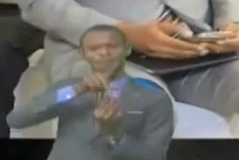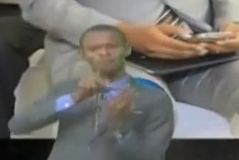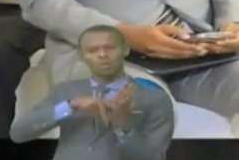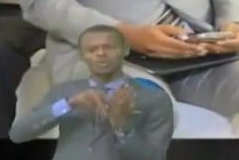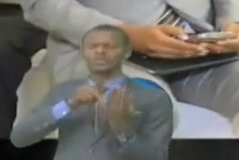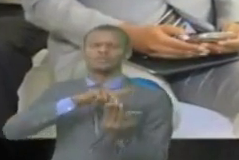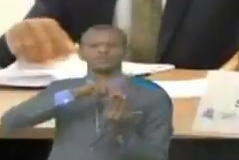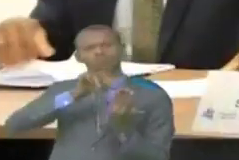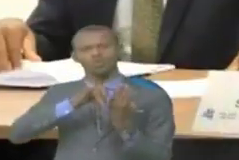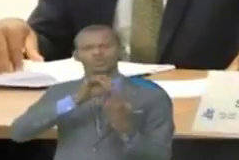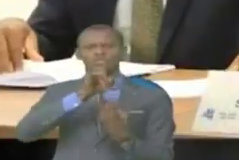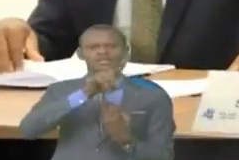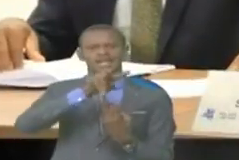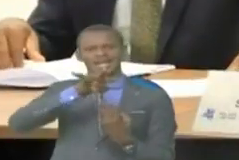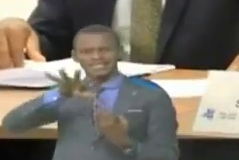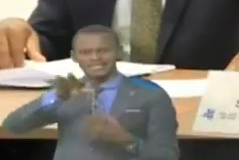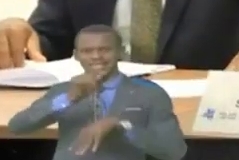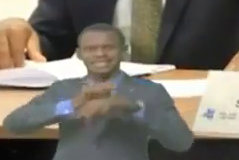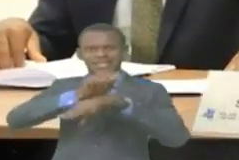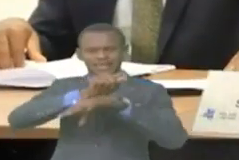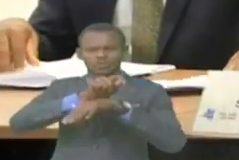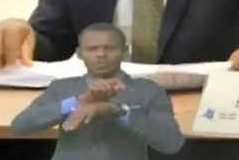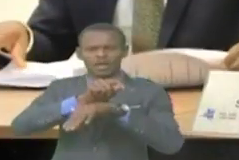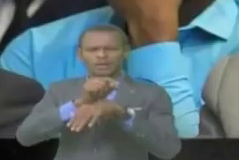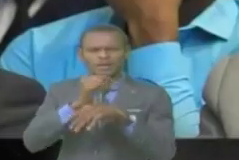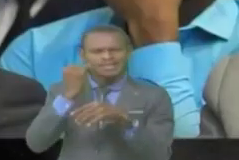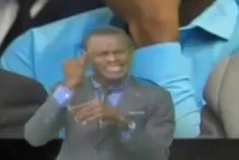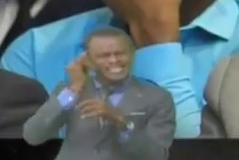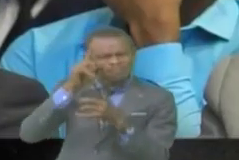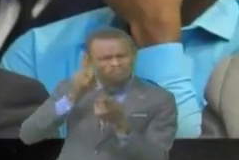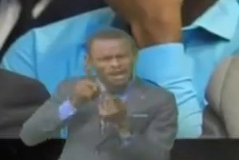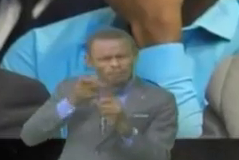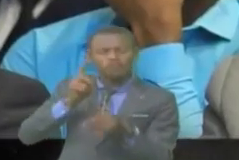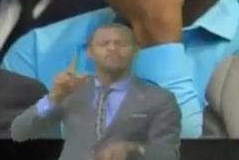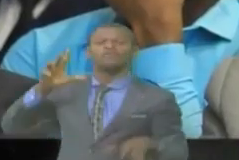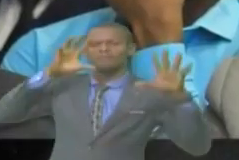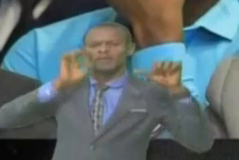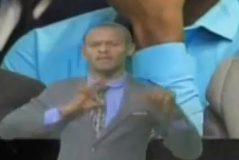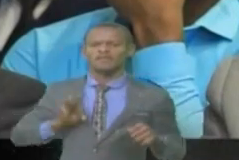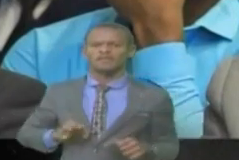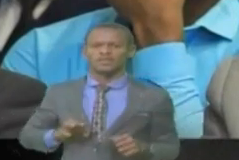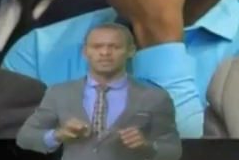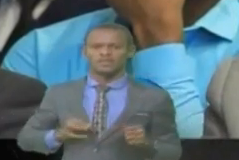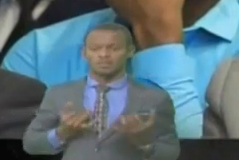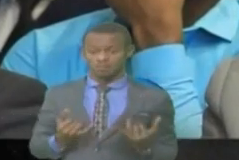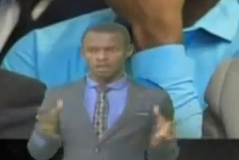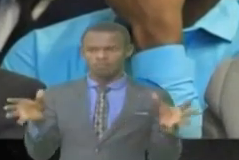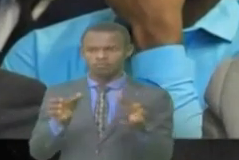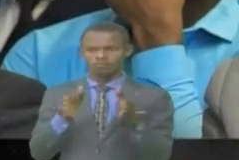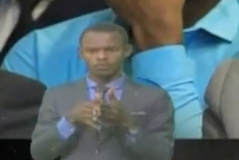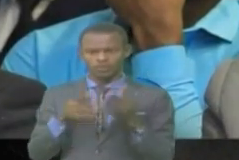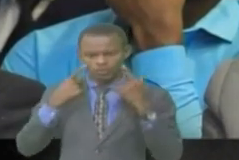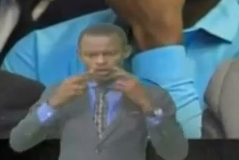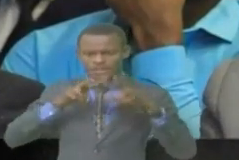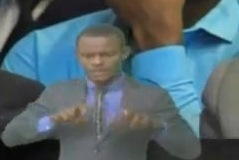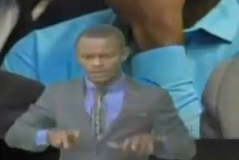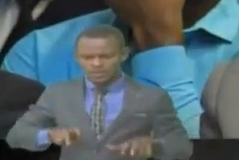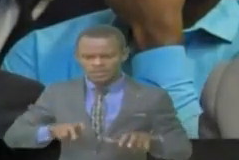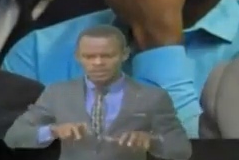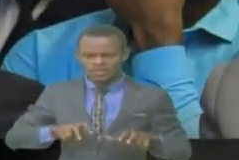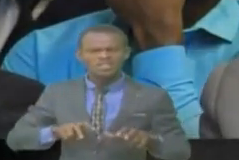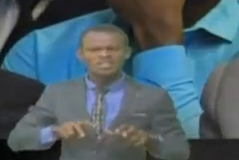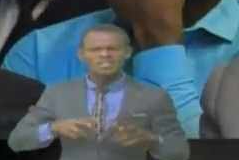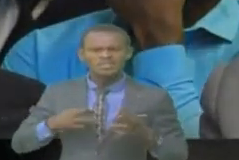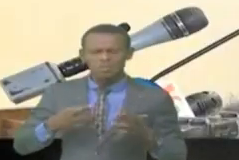résultats confortables annoncés au cours de cette réunion des revues à mi-parcours. Le PEDEL a la